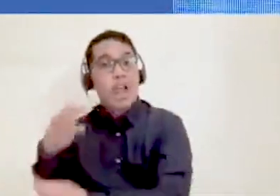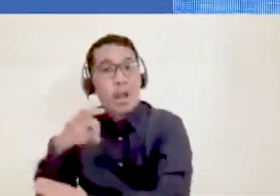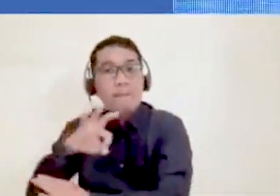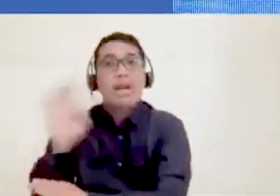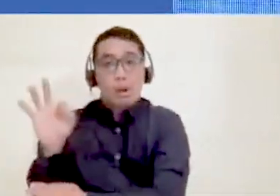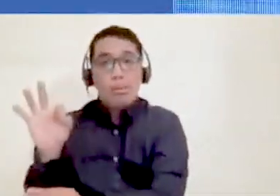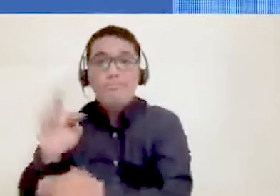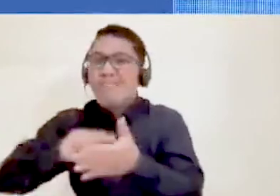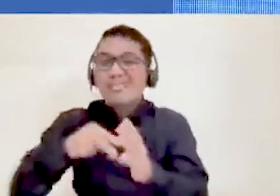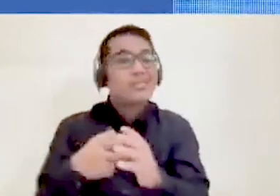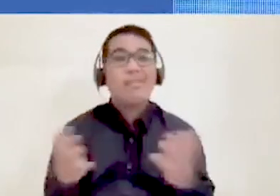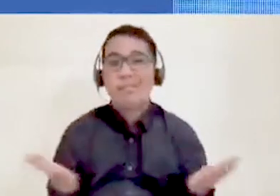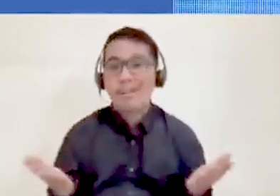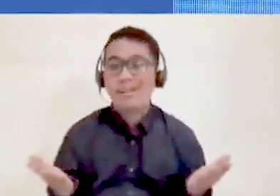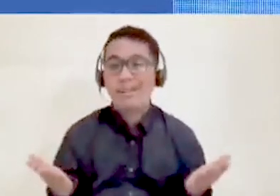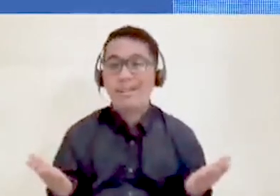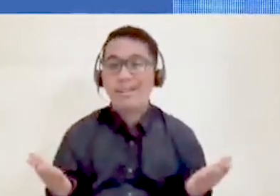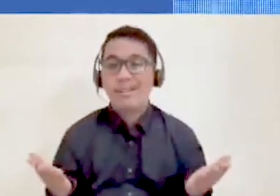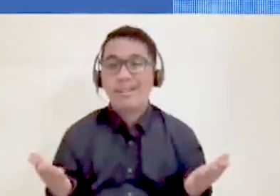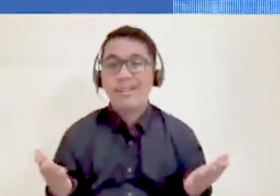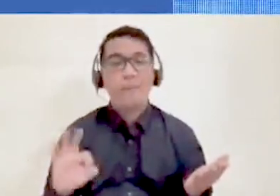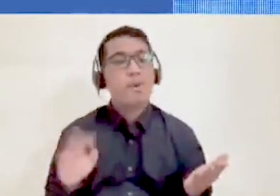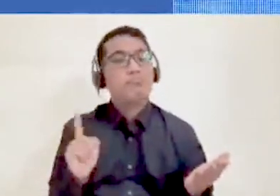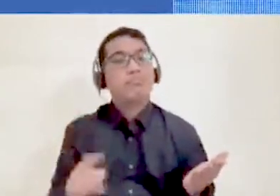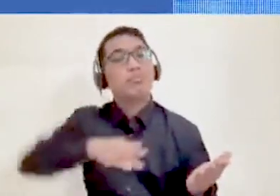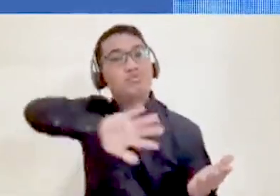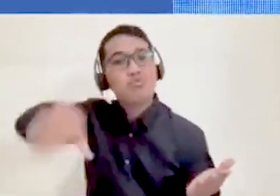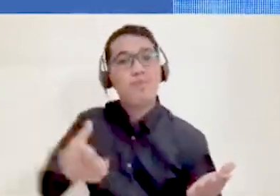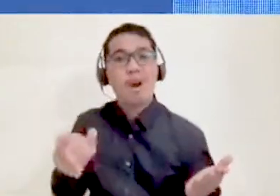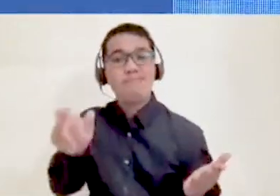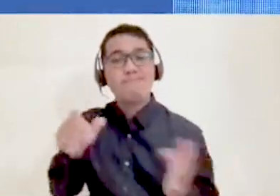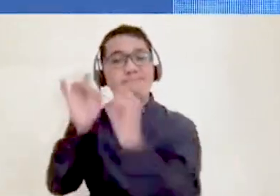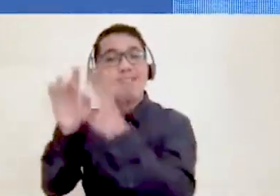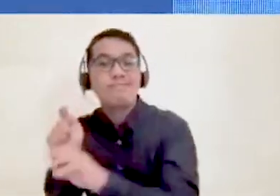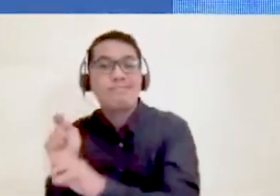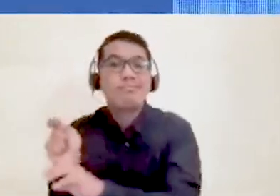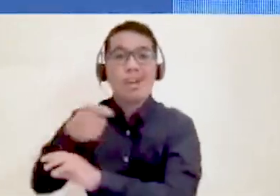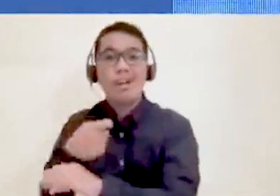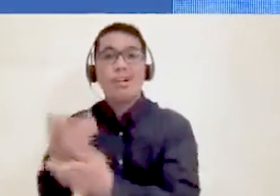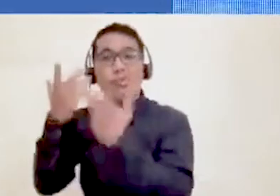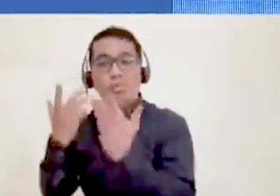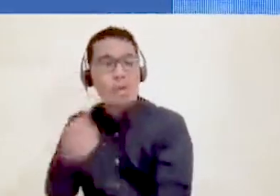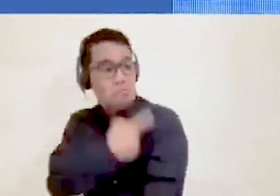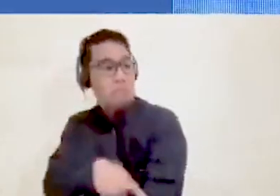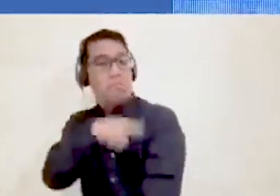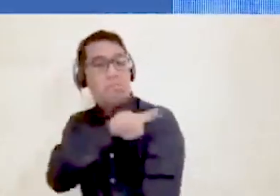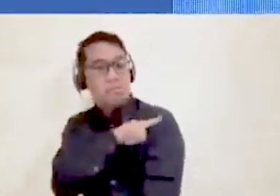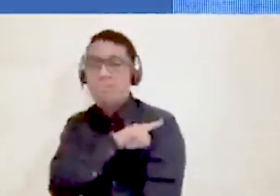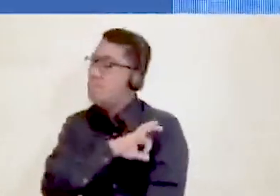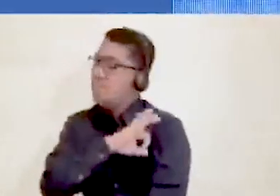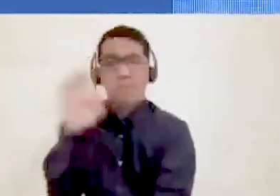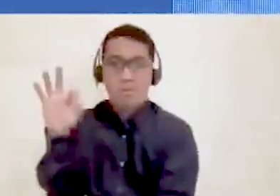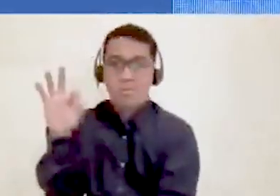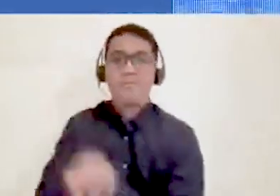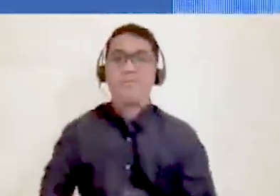artinya apa Hai Tidak semua yang menggunakan internet sudah cakap digital